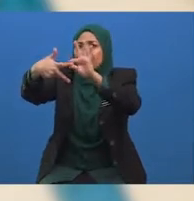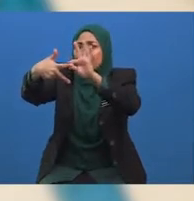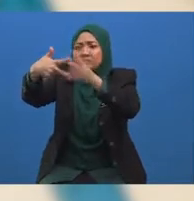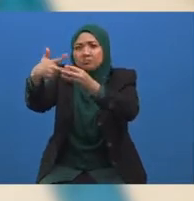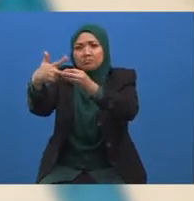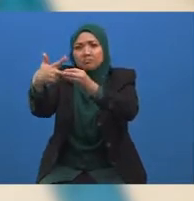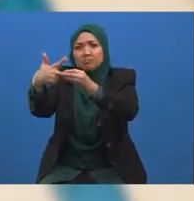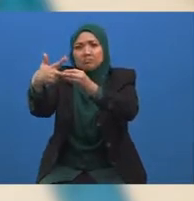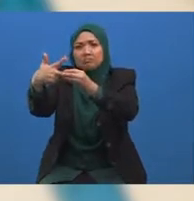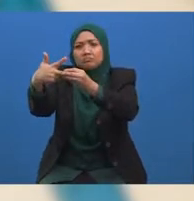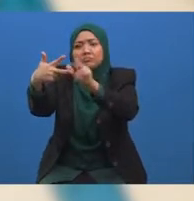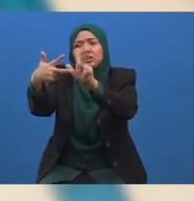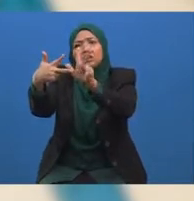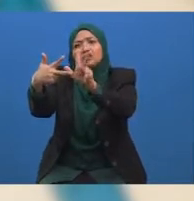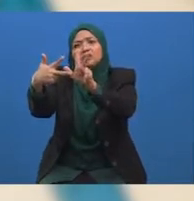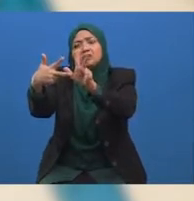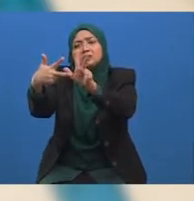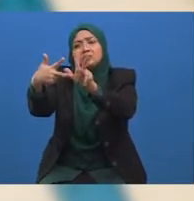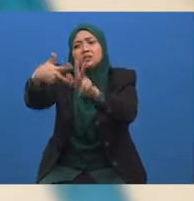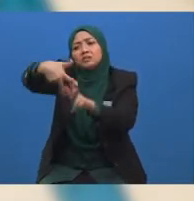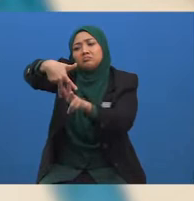9 dan 3.